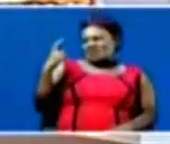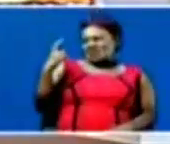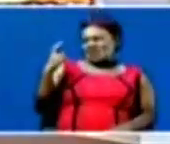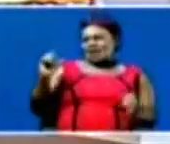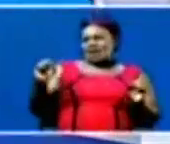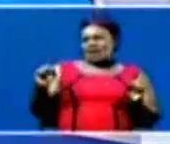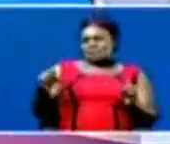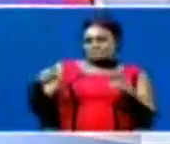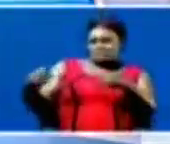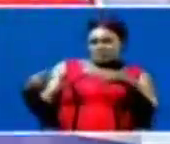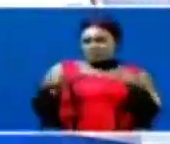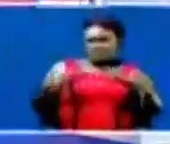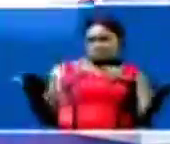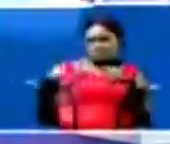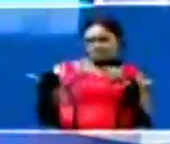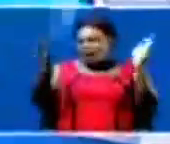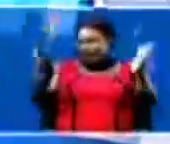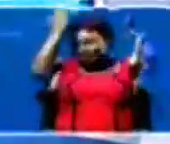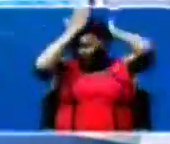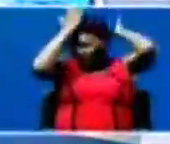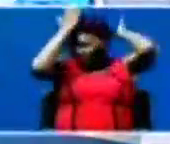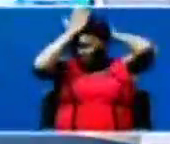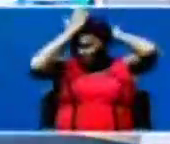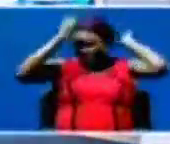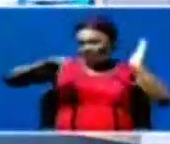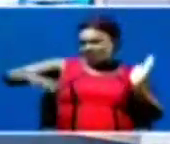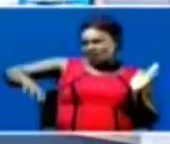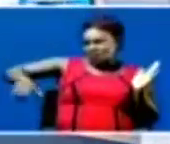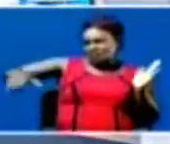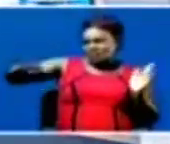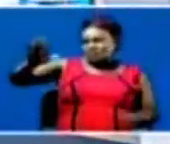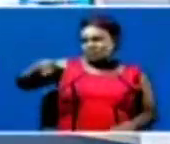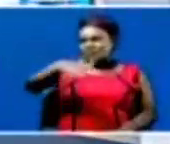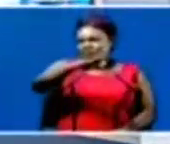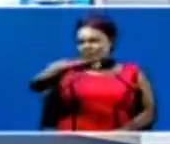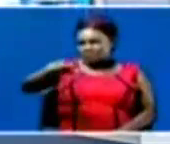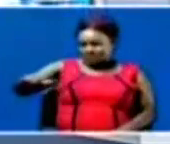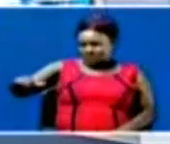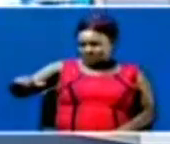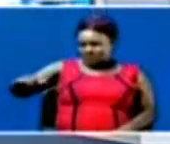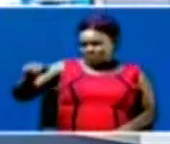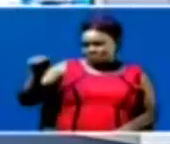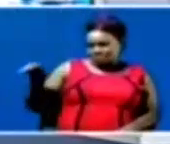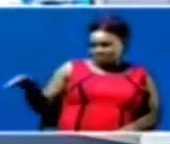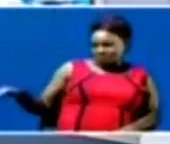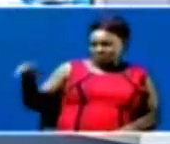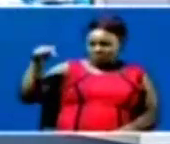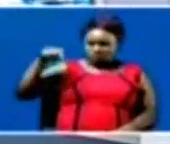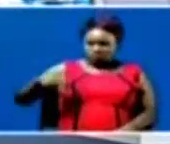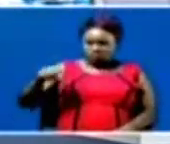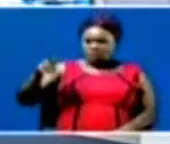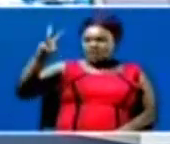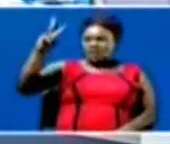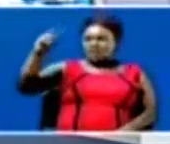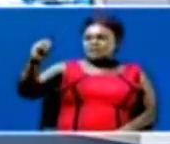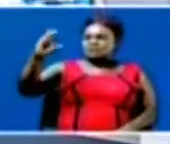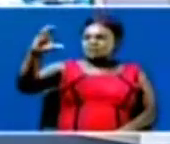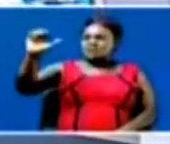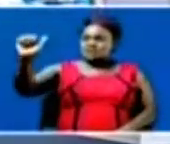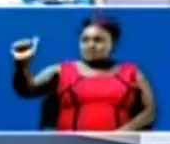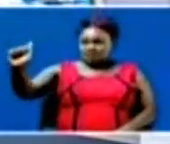Palishuhudiwa patashika katika kaunti ya Kakamega, katika bunge la kaunti ya Kakamega kumradhi mapema hii leo baada ya waakilishi